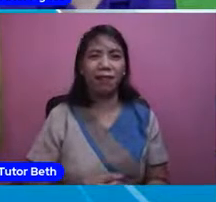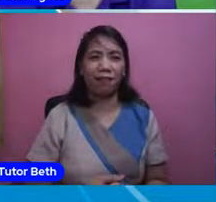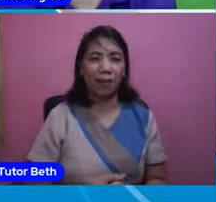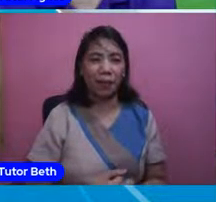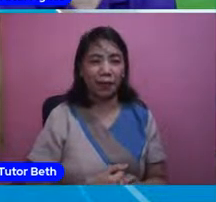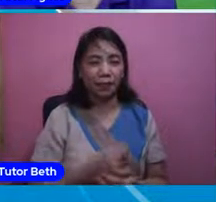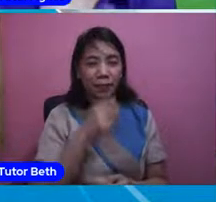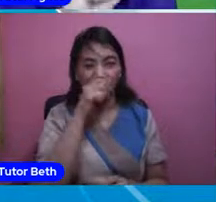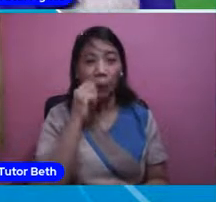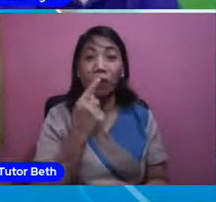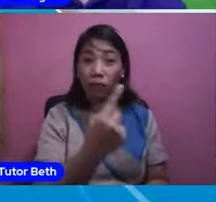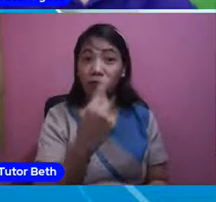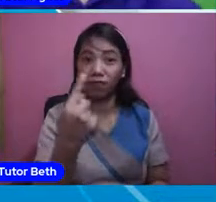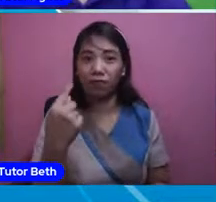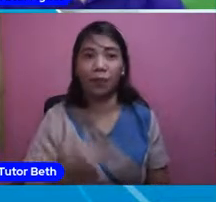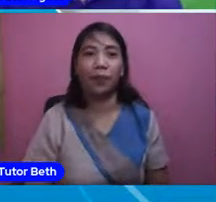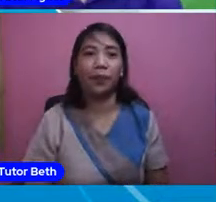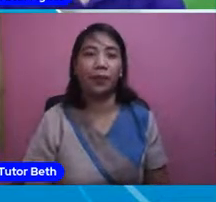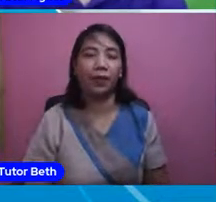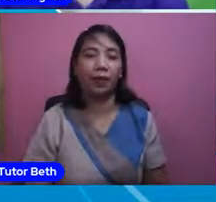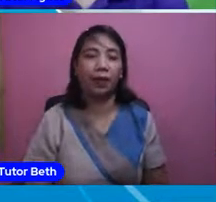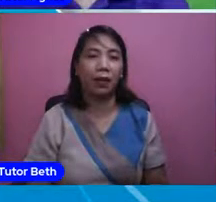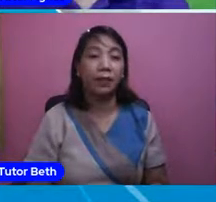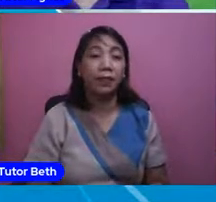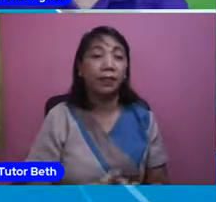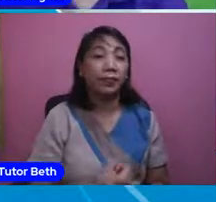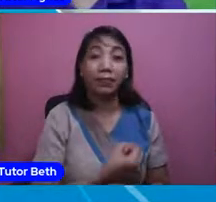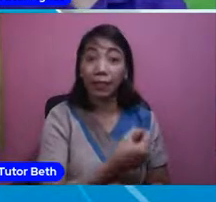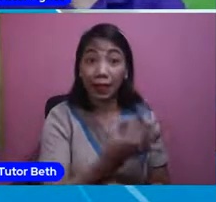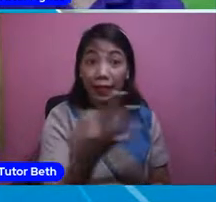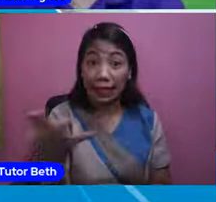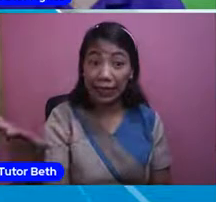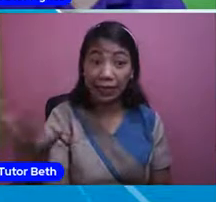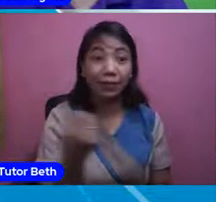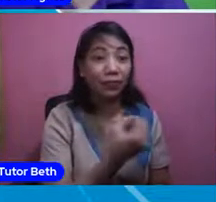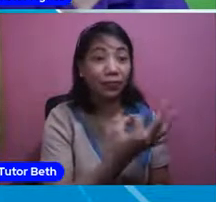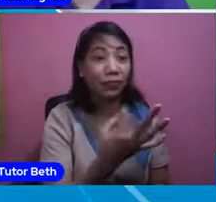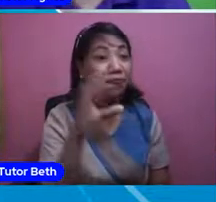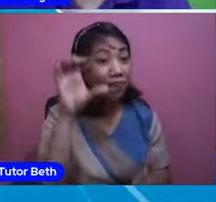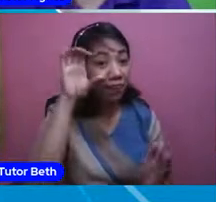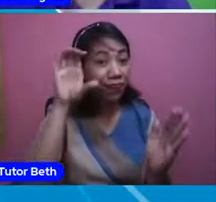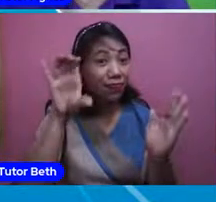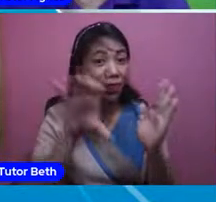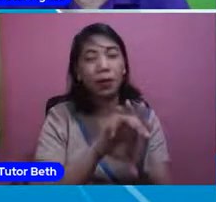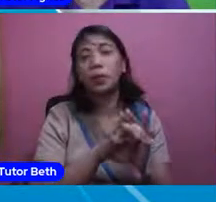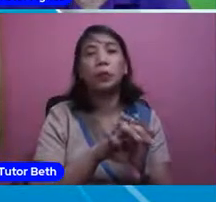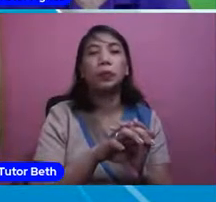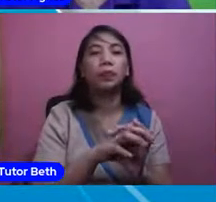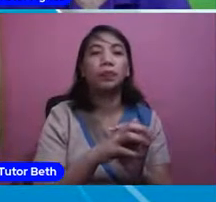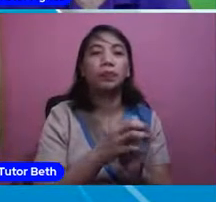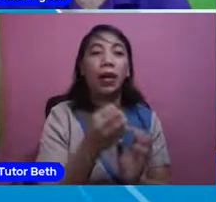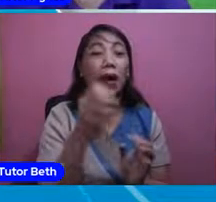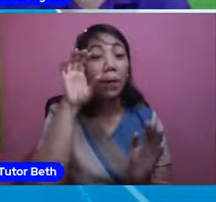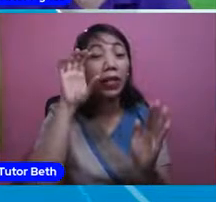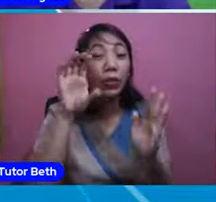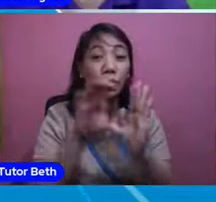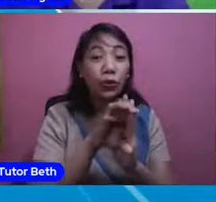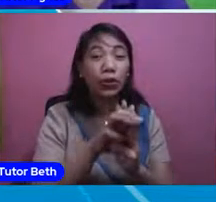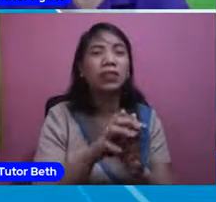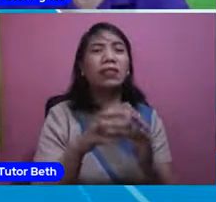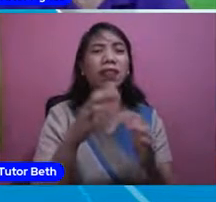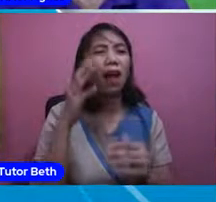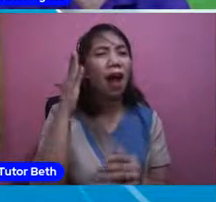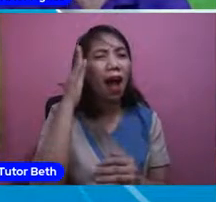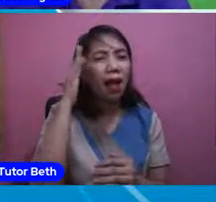-isa lang. Yan. Ito, nakikita niyo ba yung mga larawan? Yan yung mga halimbawa na kaya ng